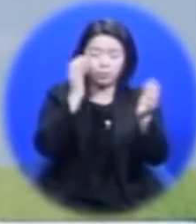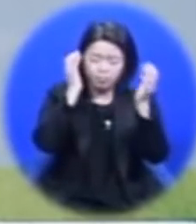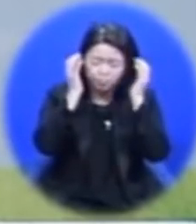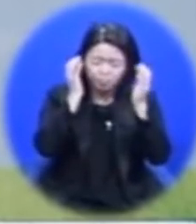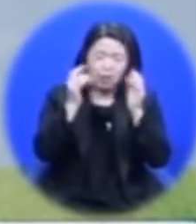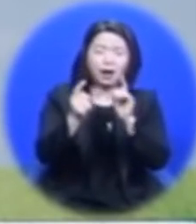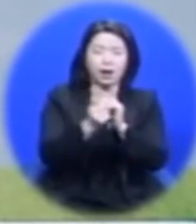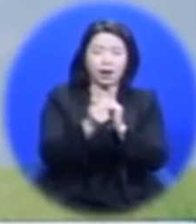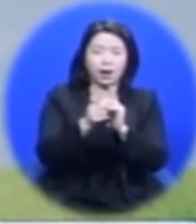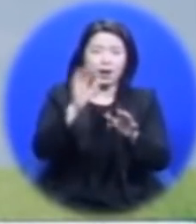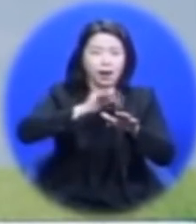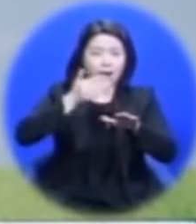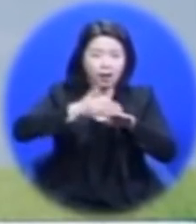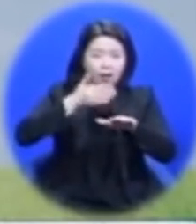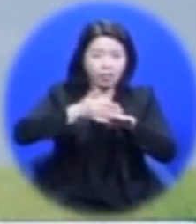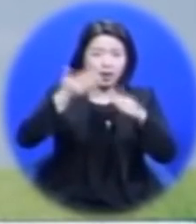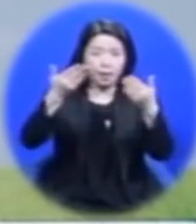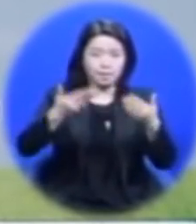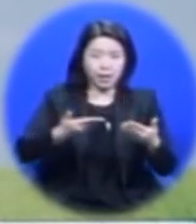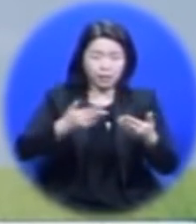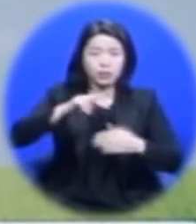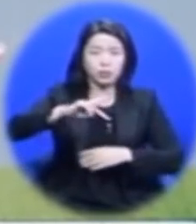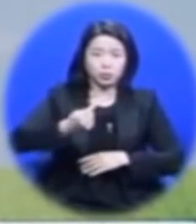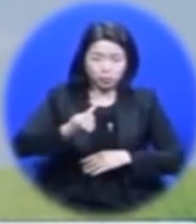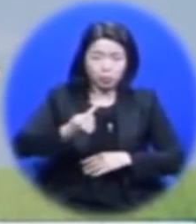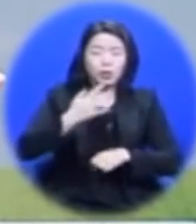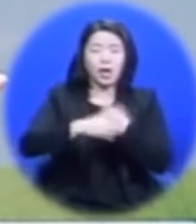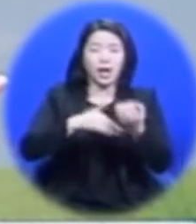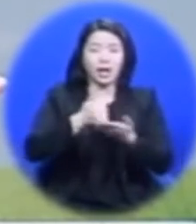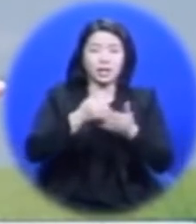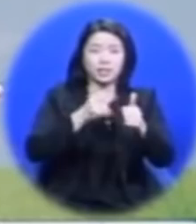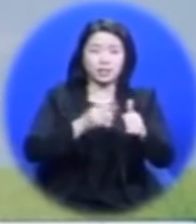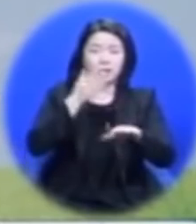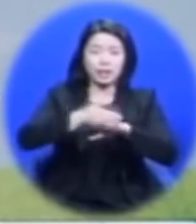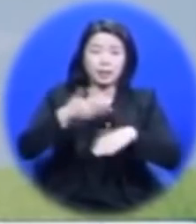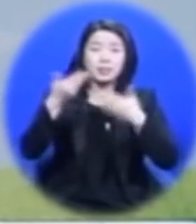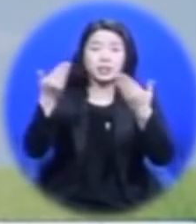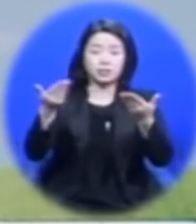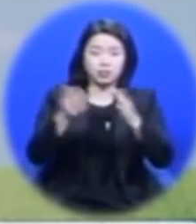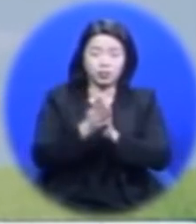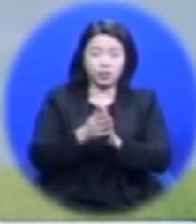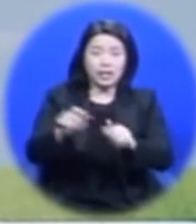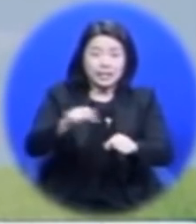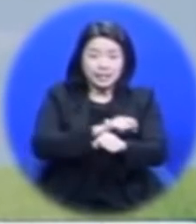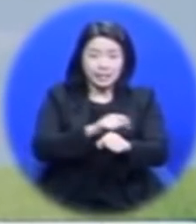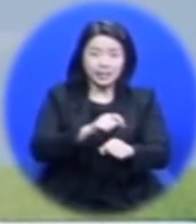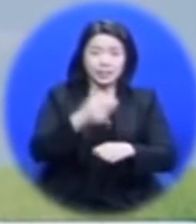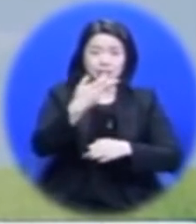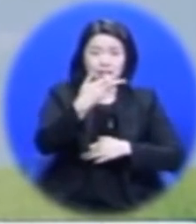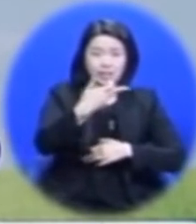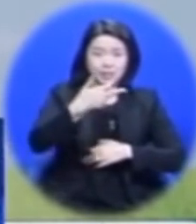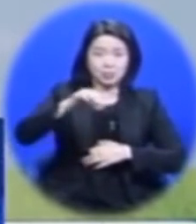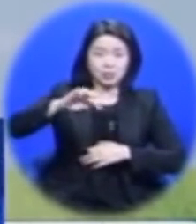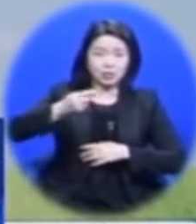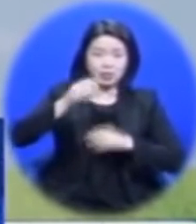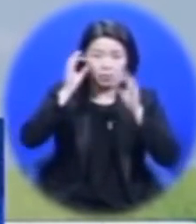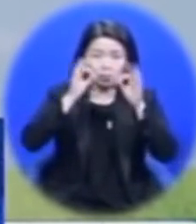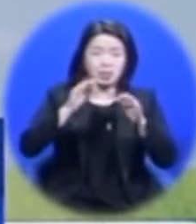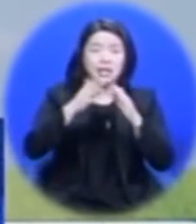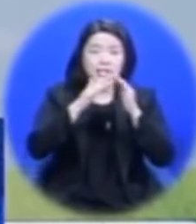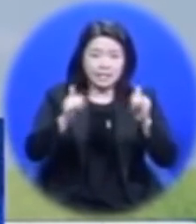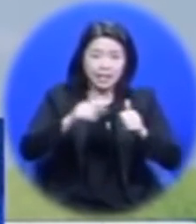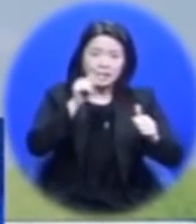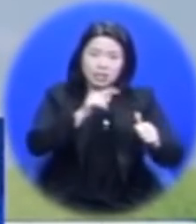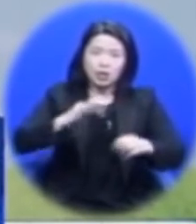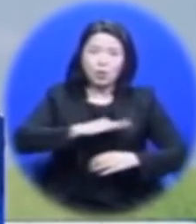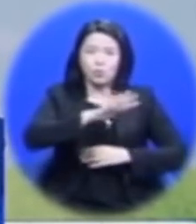당하고 연단을 받았던 것조차도 하나님께 감사해요. 특히 12절에 보면 사람들이 사람들을